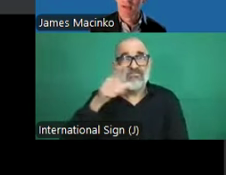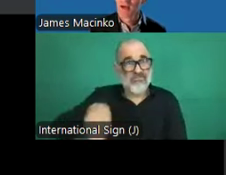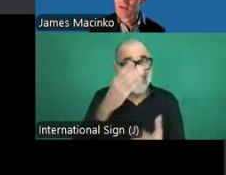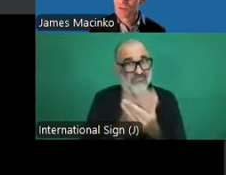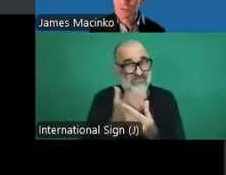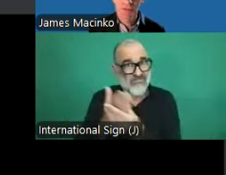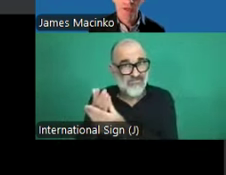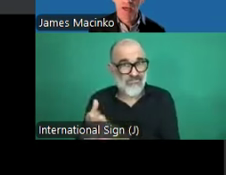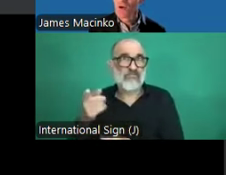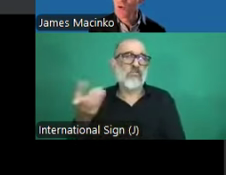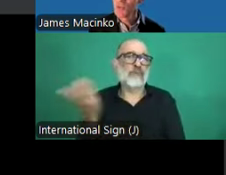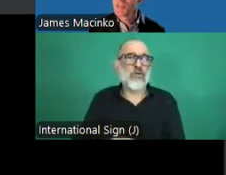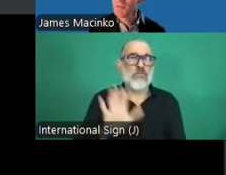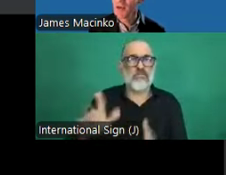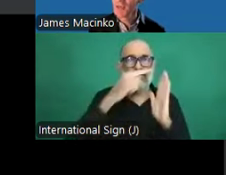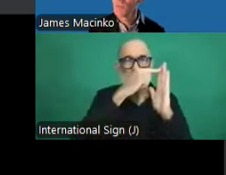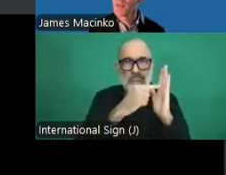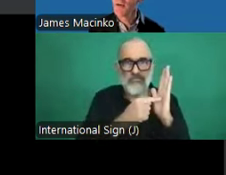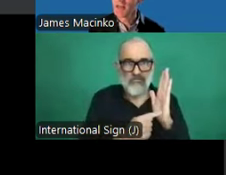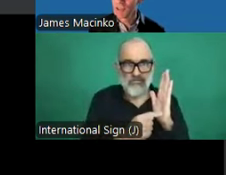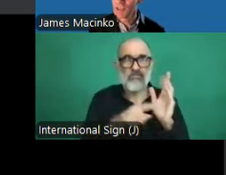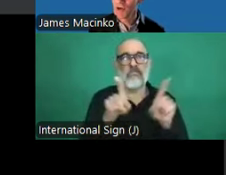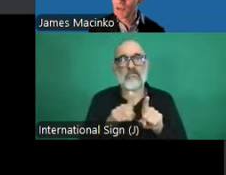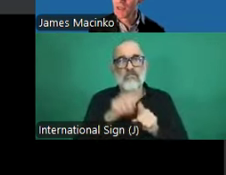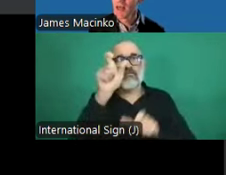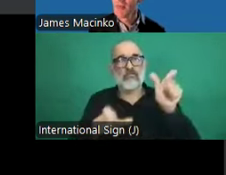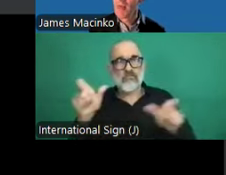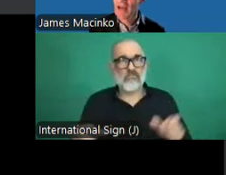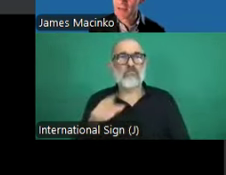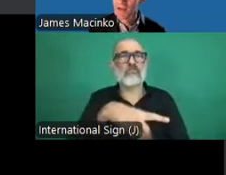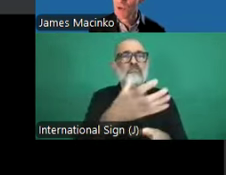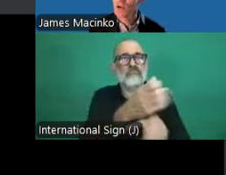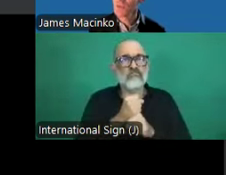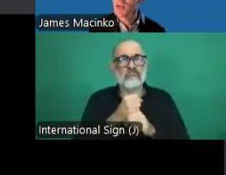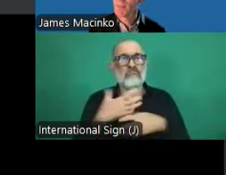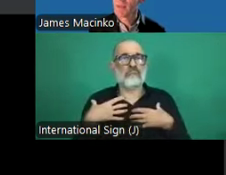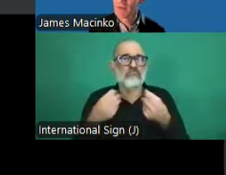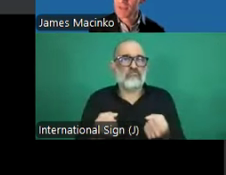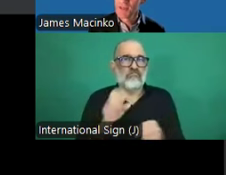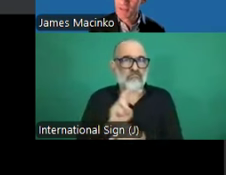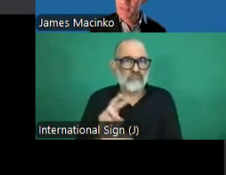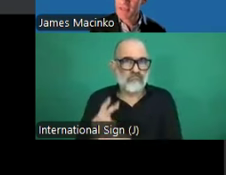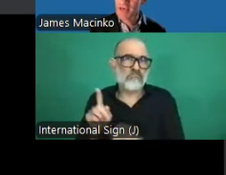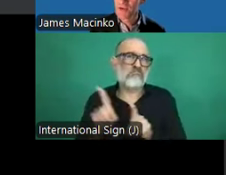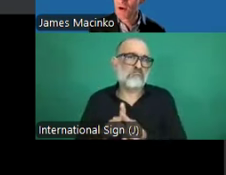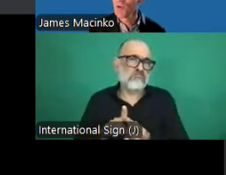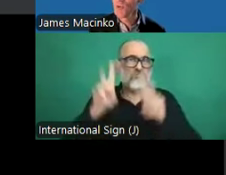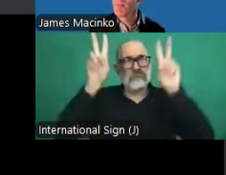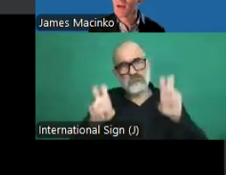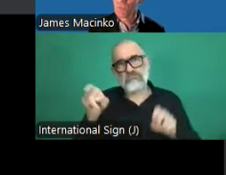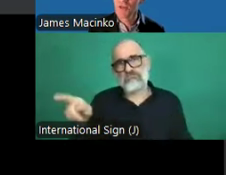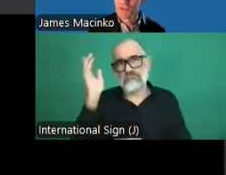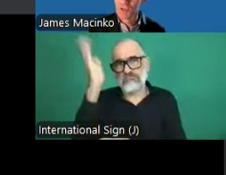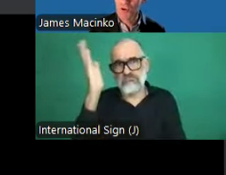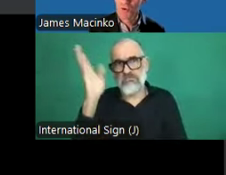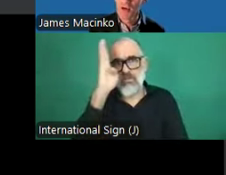reçoivent des soins de santé. Nous voyons donc que nous avons